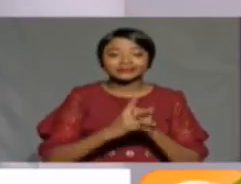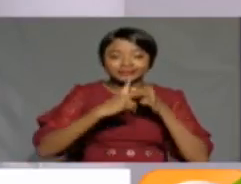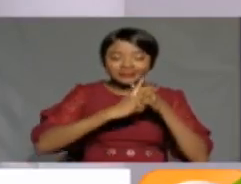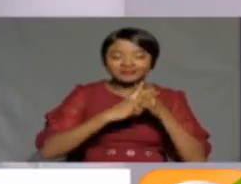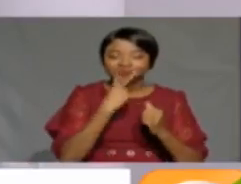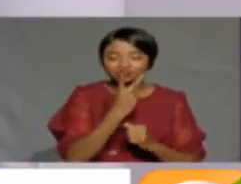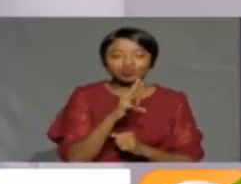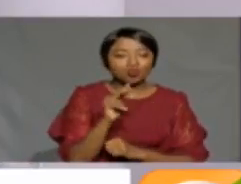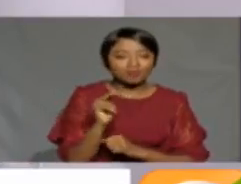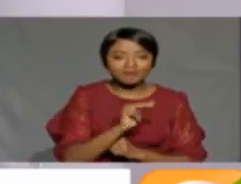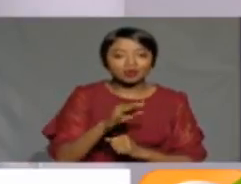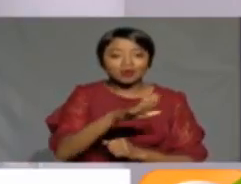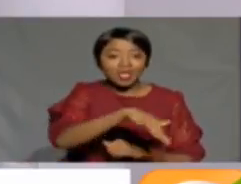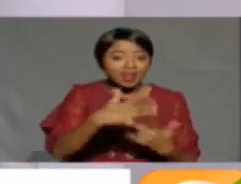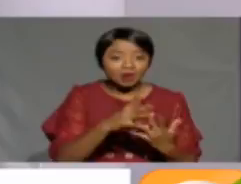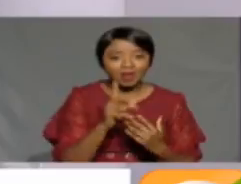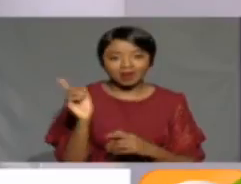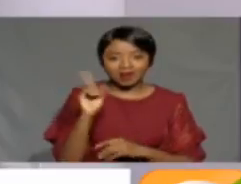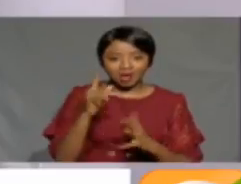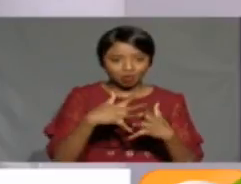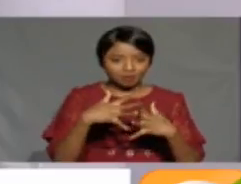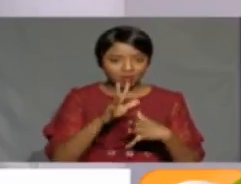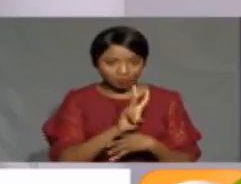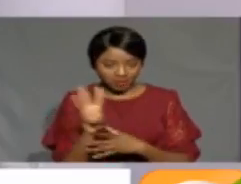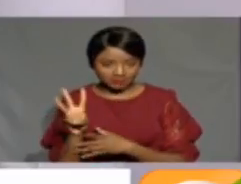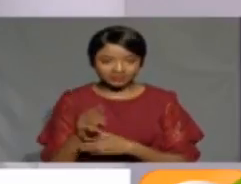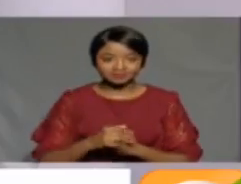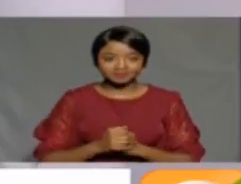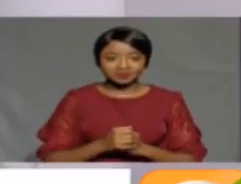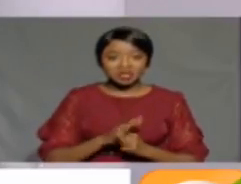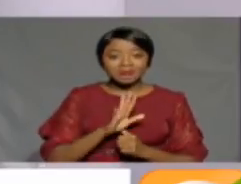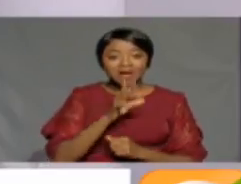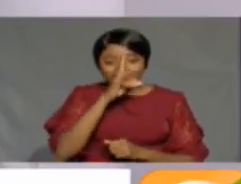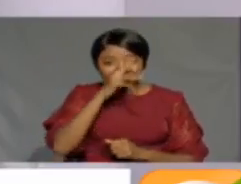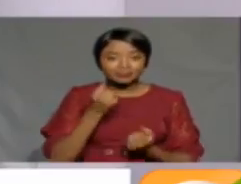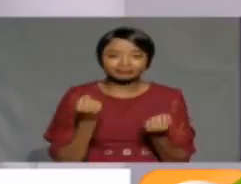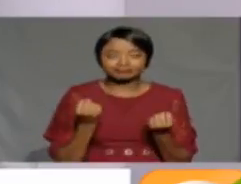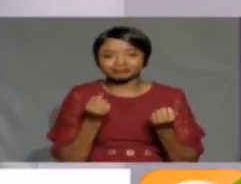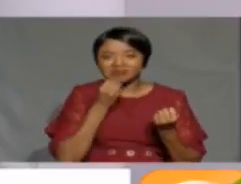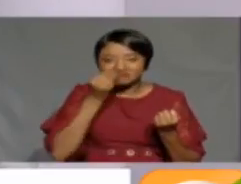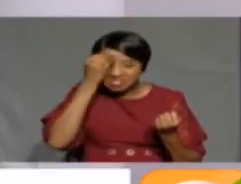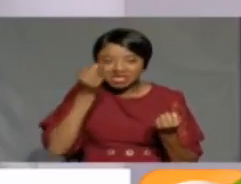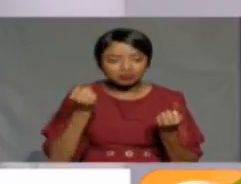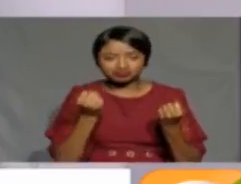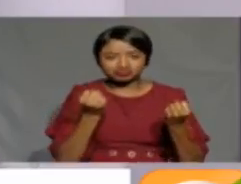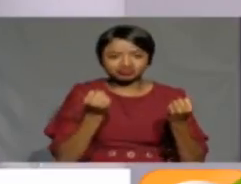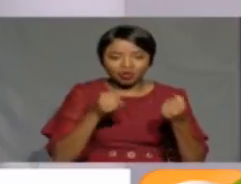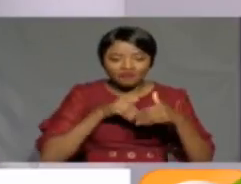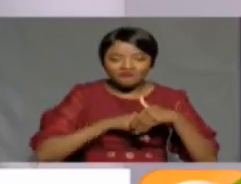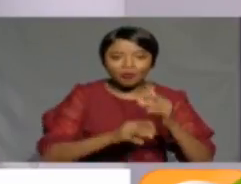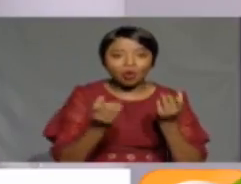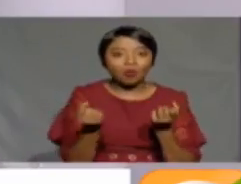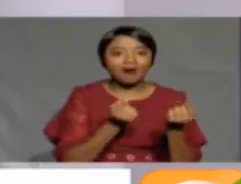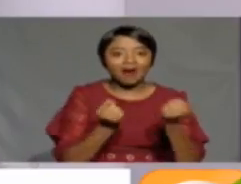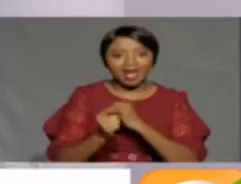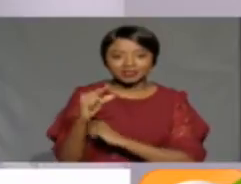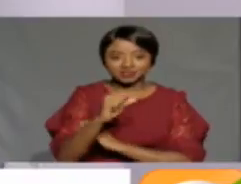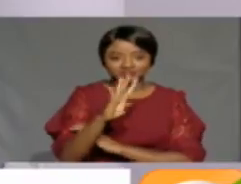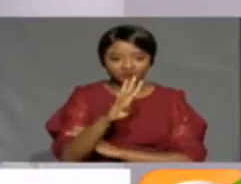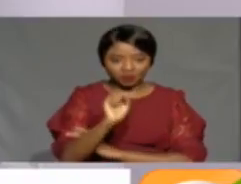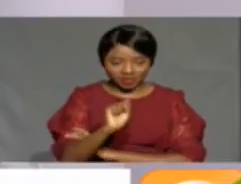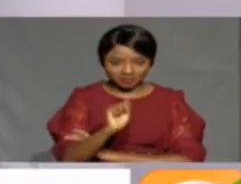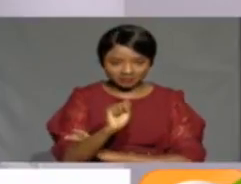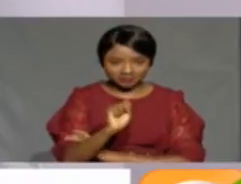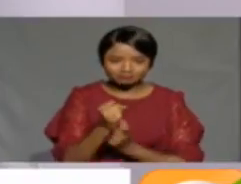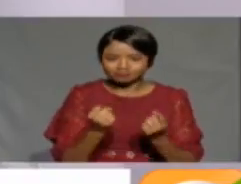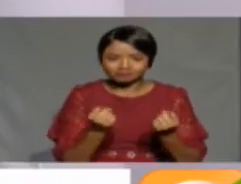Chartered katika mtaa wa Nairobi West mapema leo. Washukiwa walijifanya kusindikiza gari la kampuni la G4S lililobeba pesa hizo